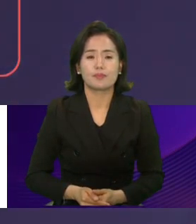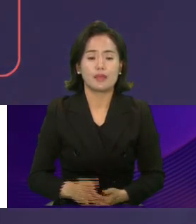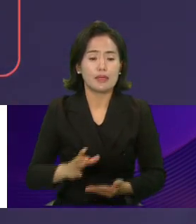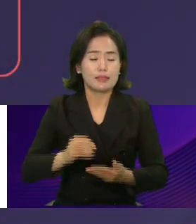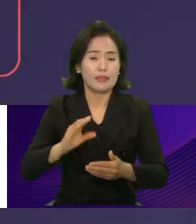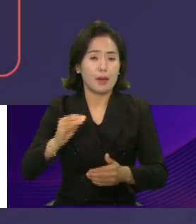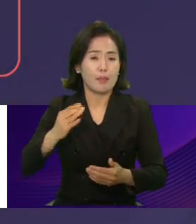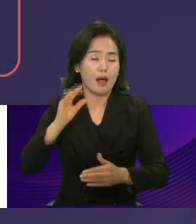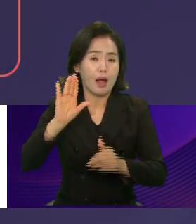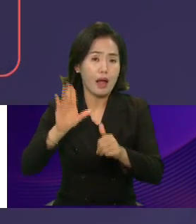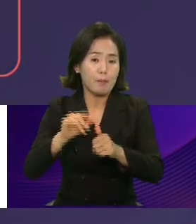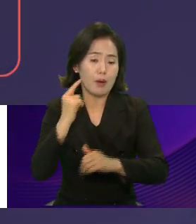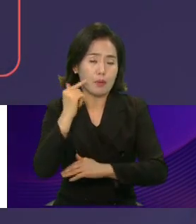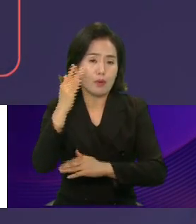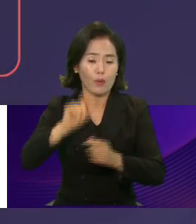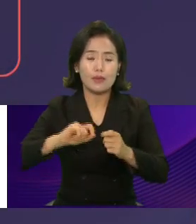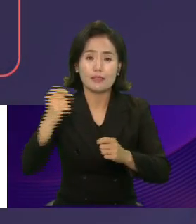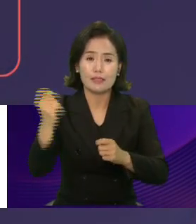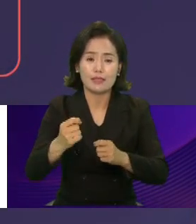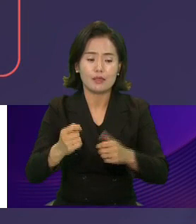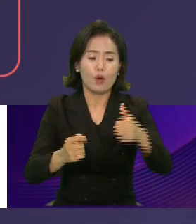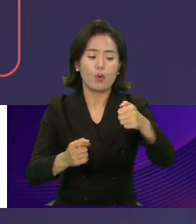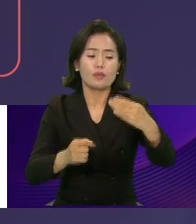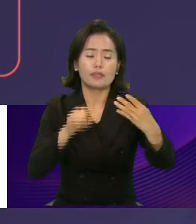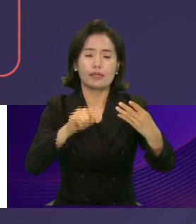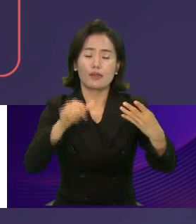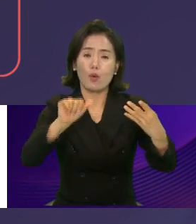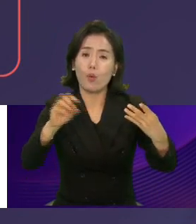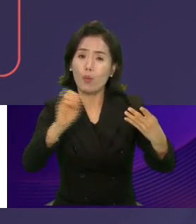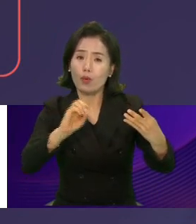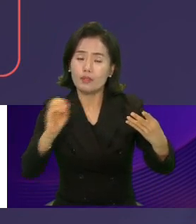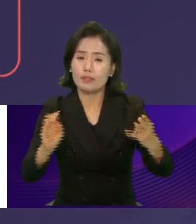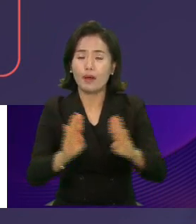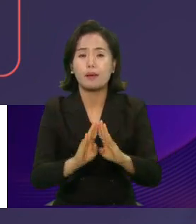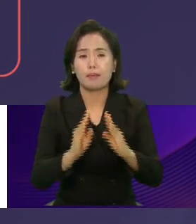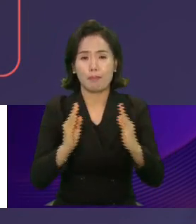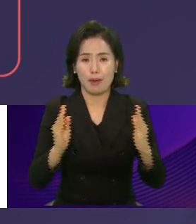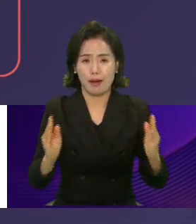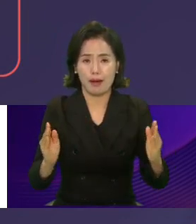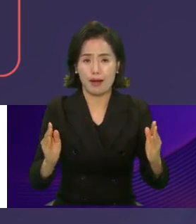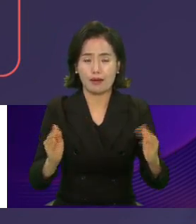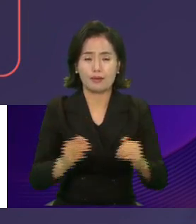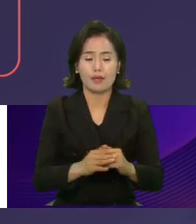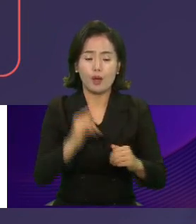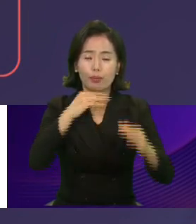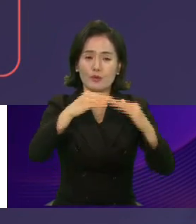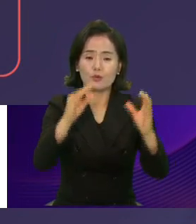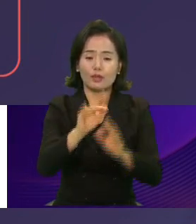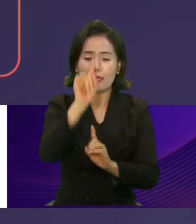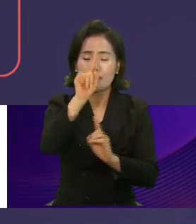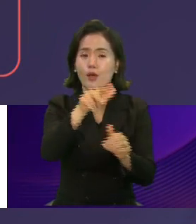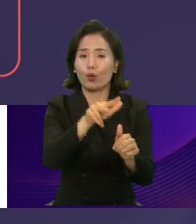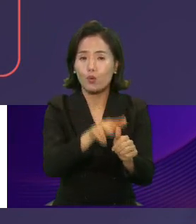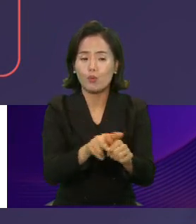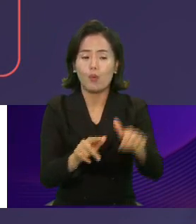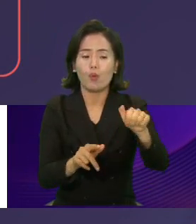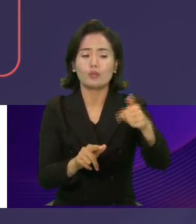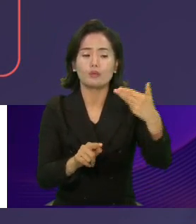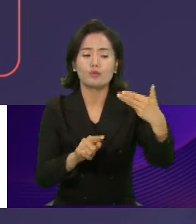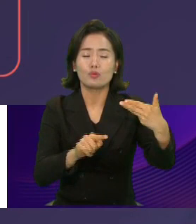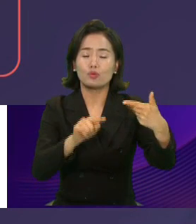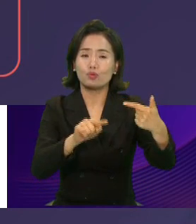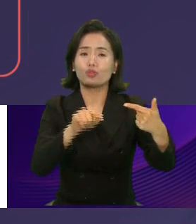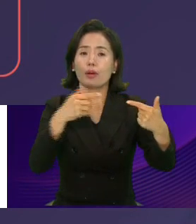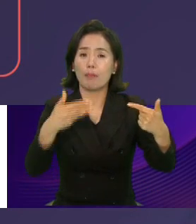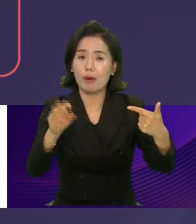담양 한평 영광 장성 선거구입니다. 54.5%의 개표율 보이고 있는데요. 민주당의 이계호 후보가